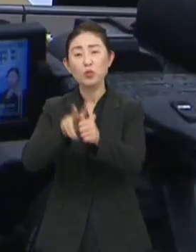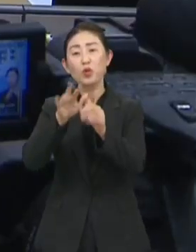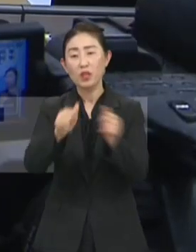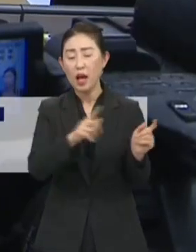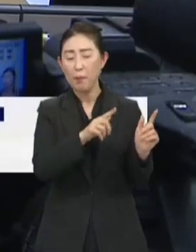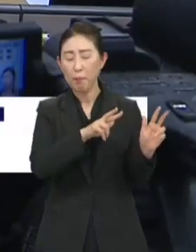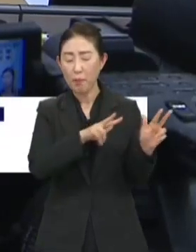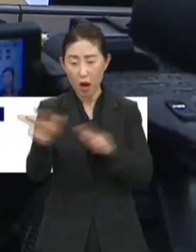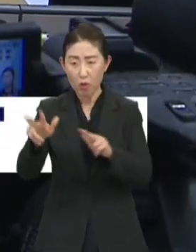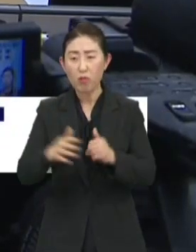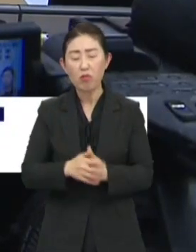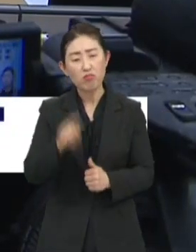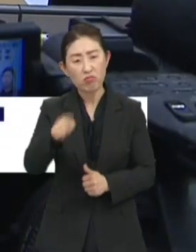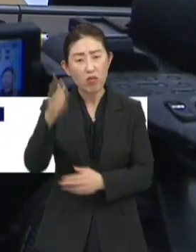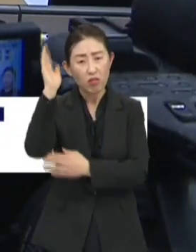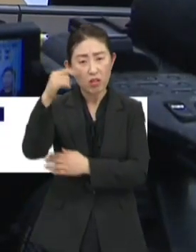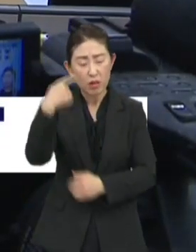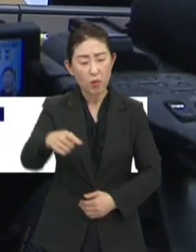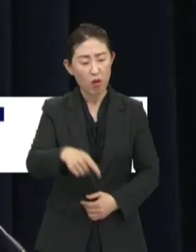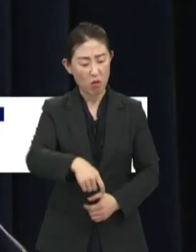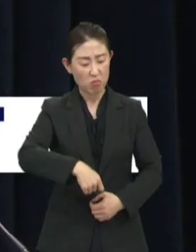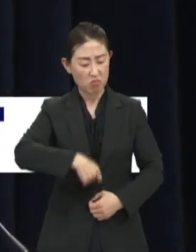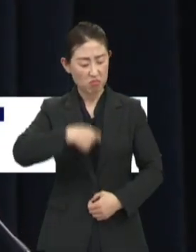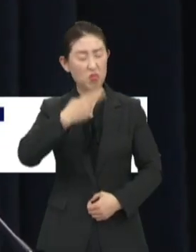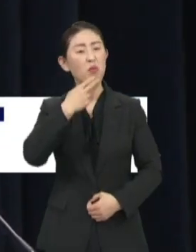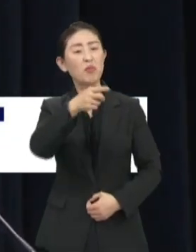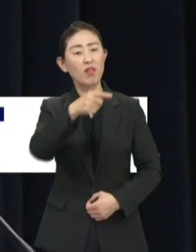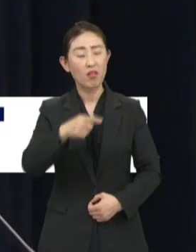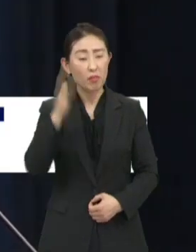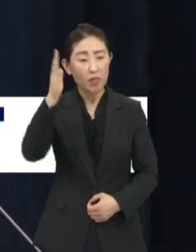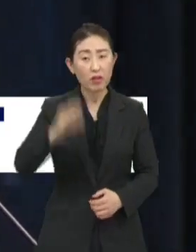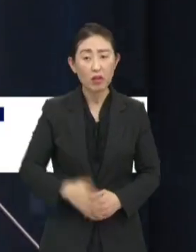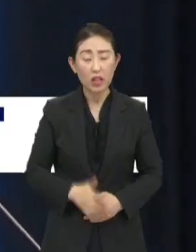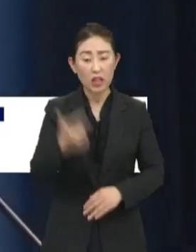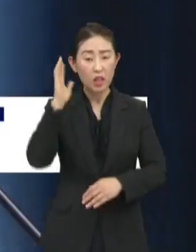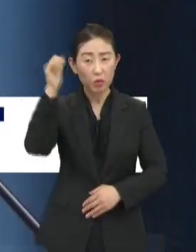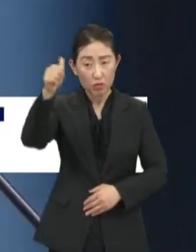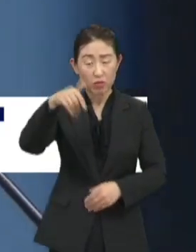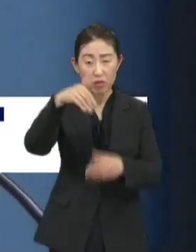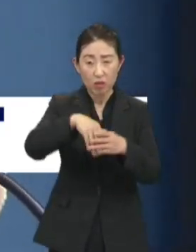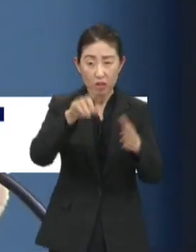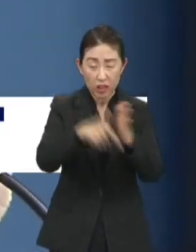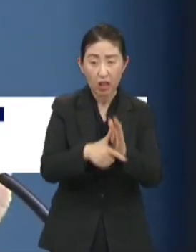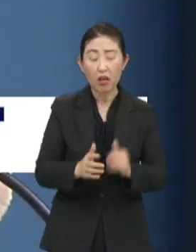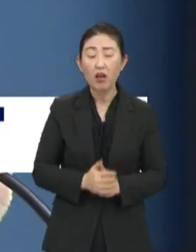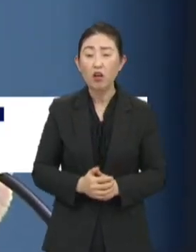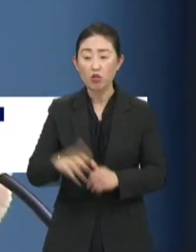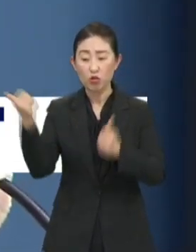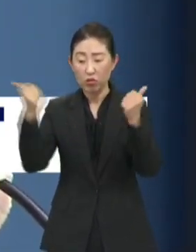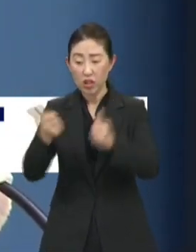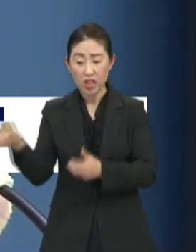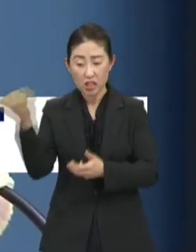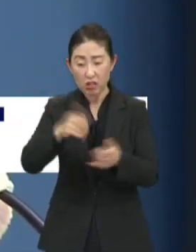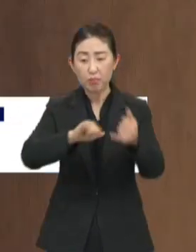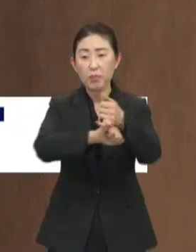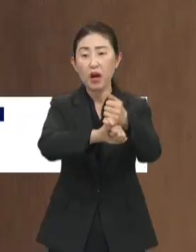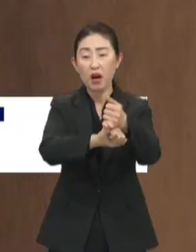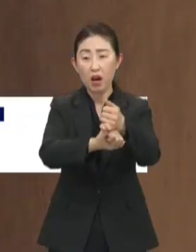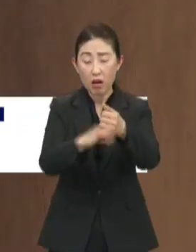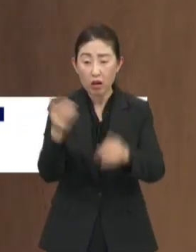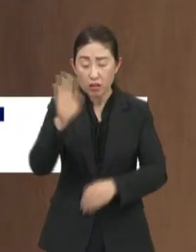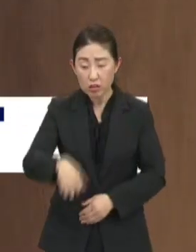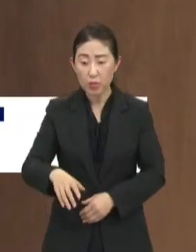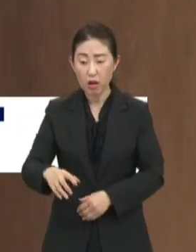열고 진정성이 없다고 반박했습니다. 대선 당시에도 세종 대통령실 국회 이전을 약속했지만 단 두